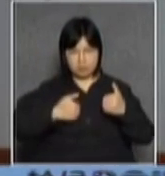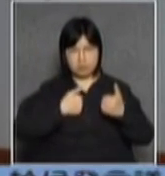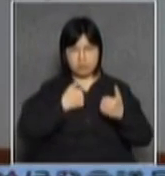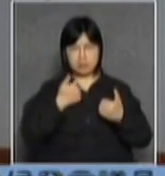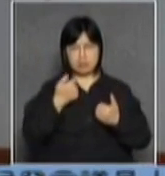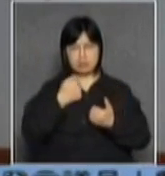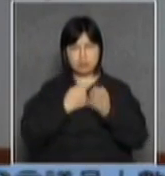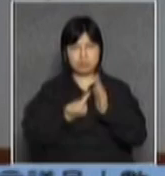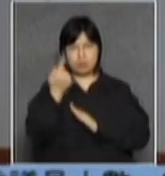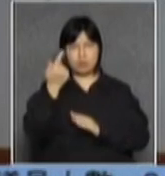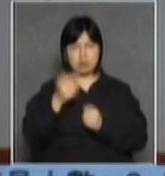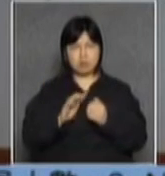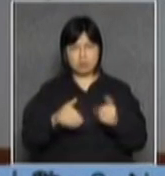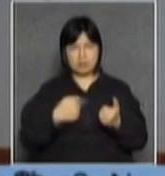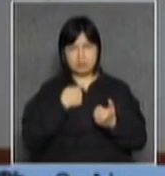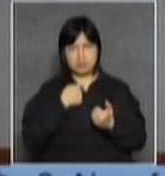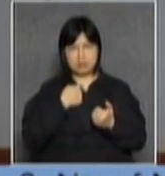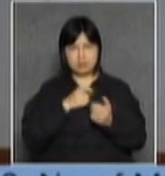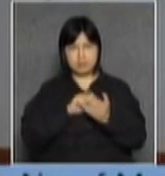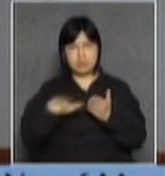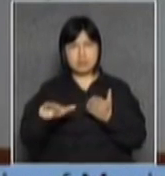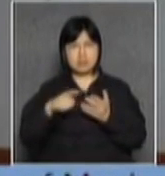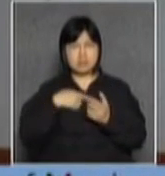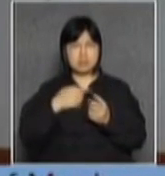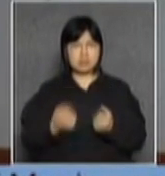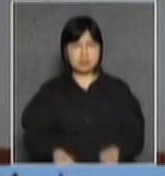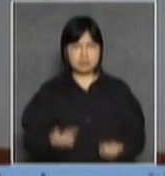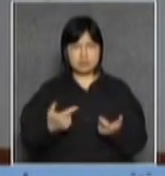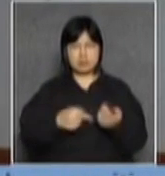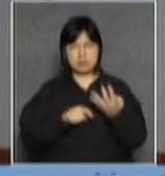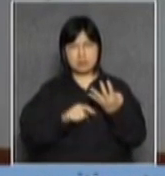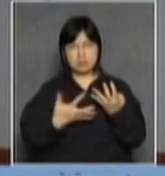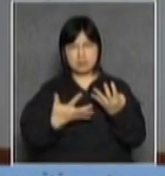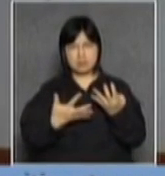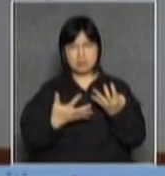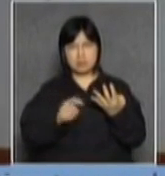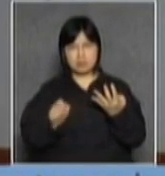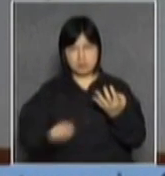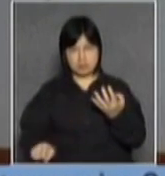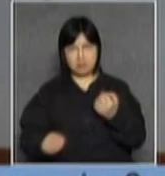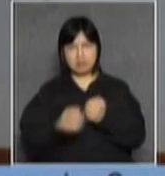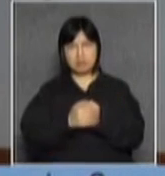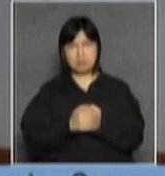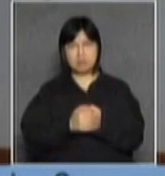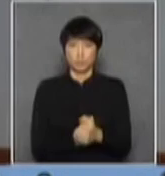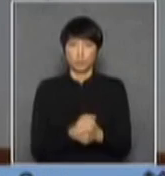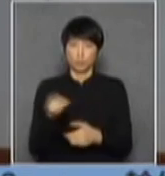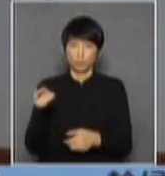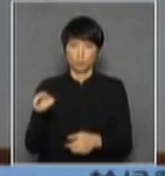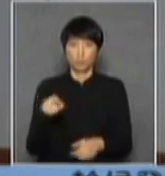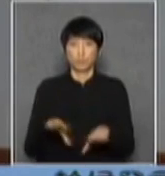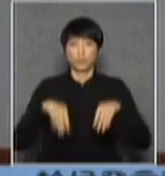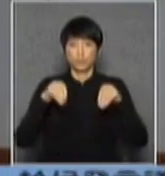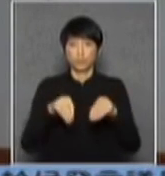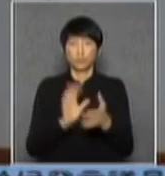嗰個回報率咧係必須要高於通脹4.5厘，佢哋啊。但